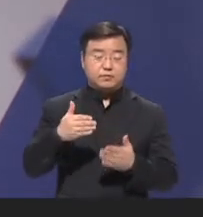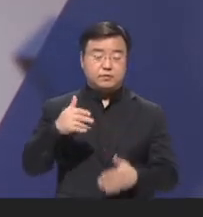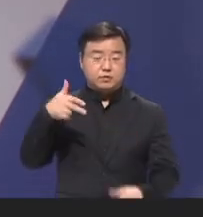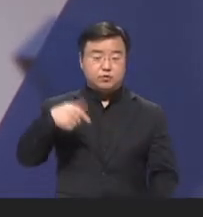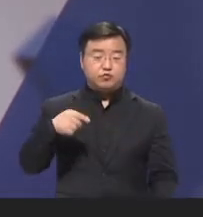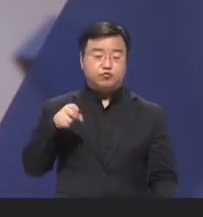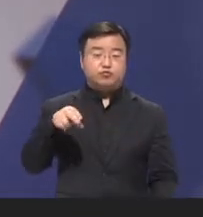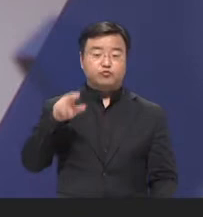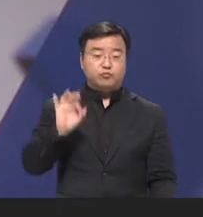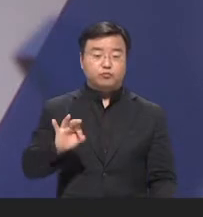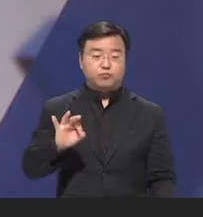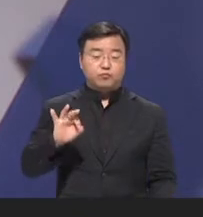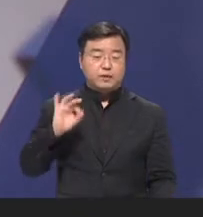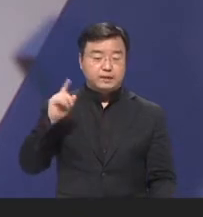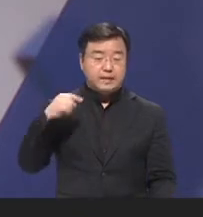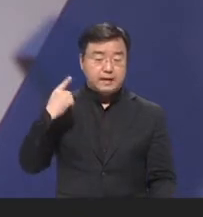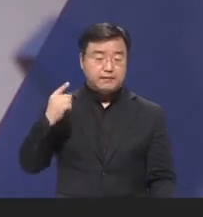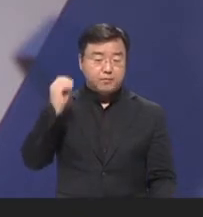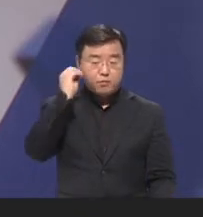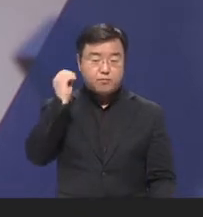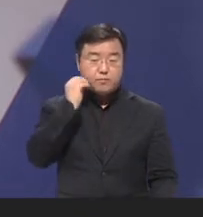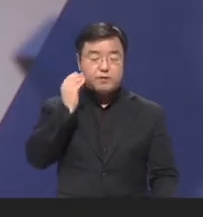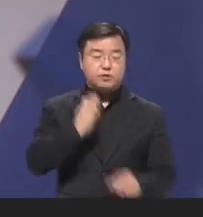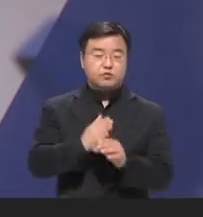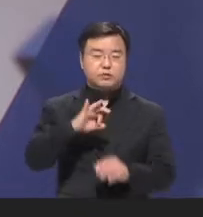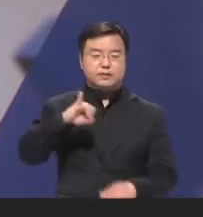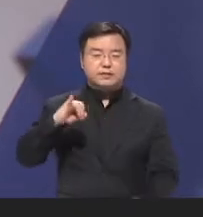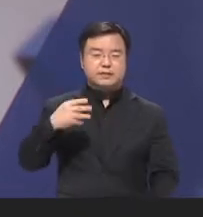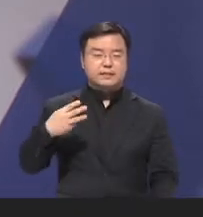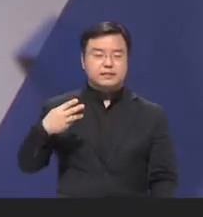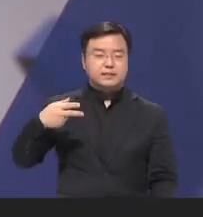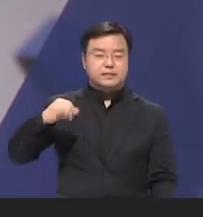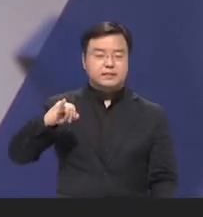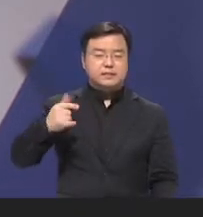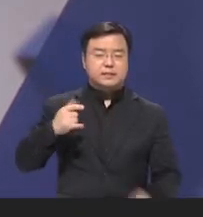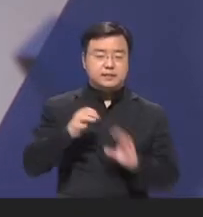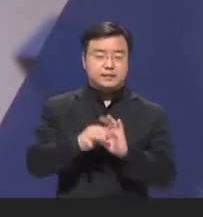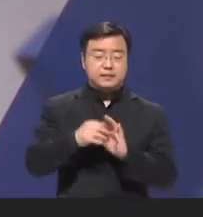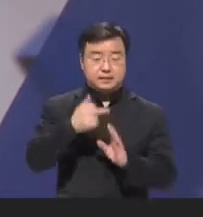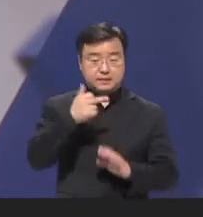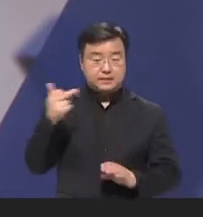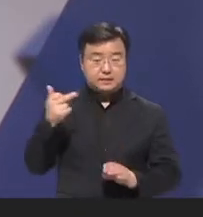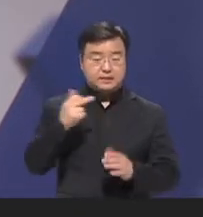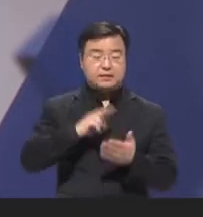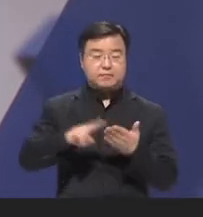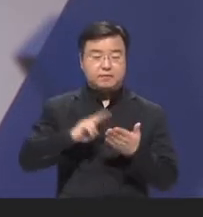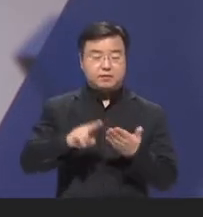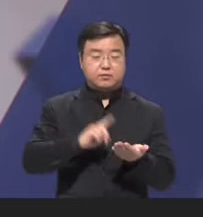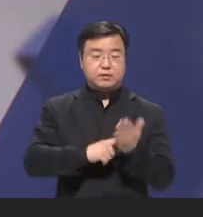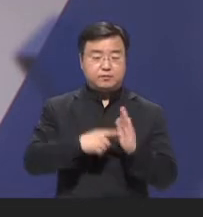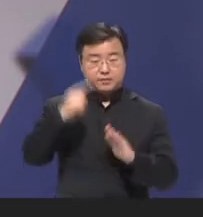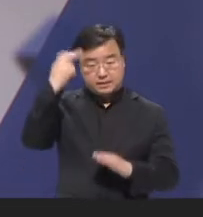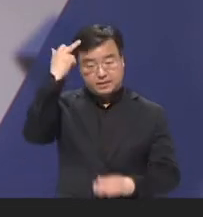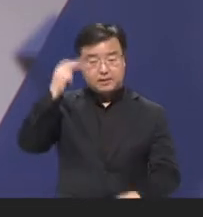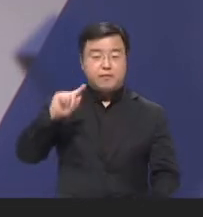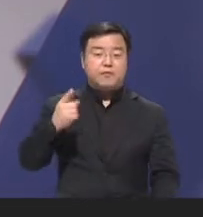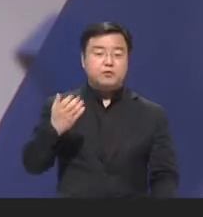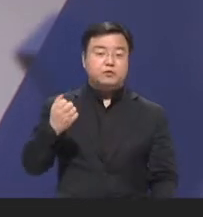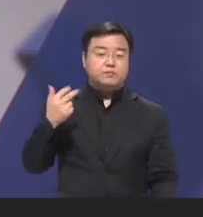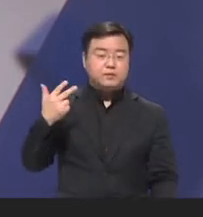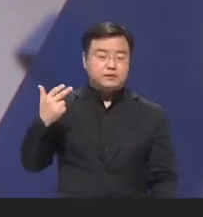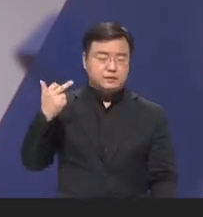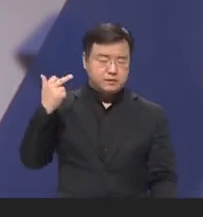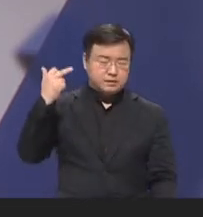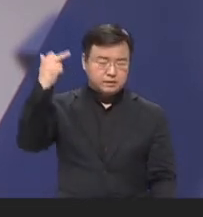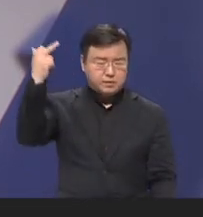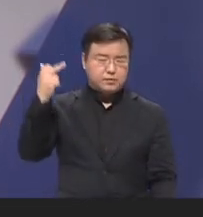다음 포털에서 일주일에 크기를 연재 했읍니다 일진의 크기 는 197 에 큰 킬 가 지체장애 이라는 일지 주인공이